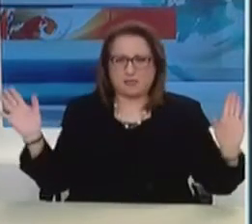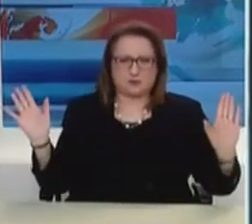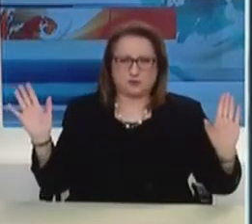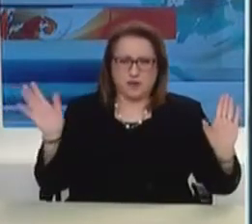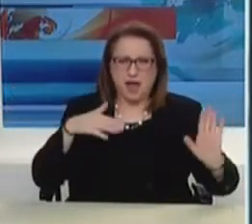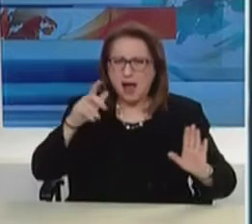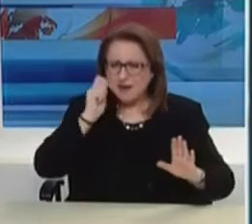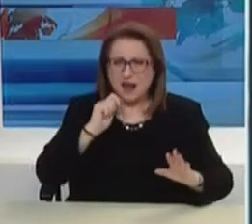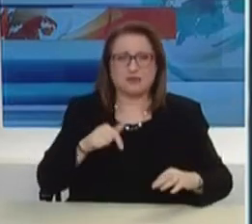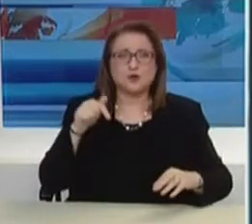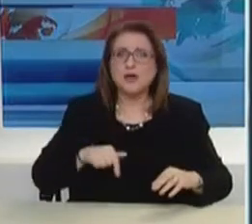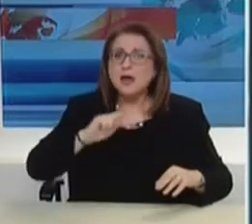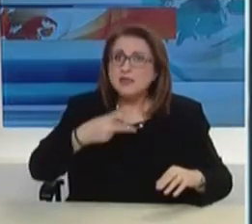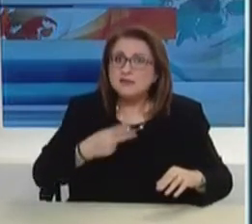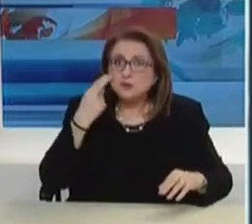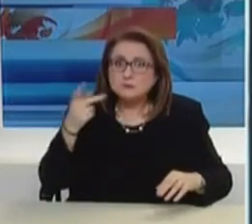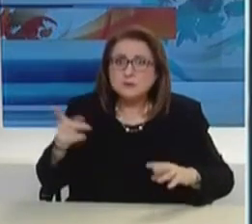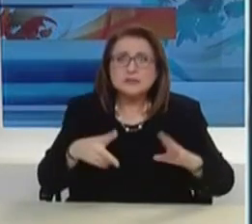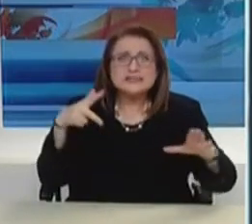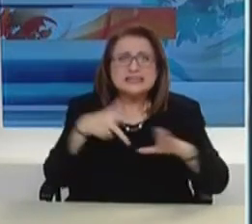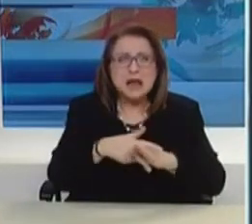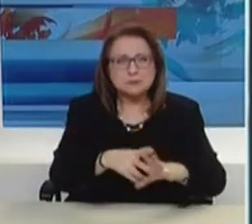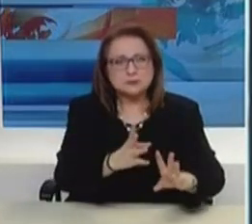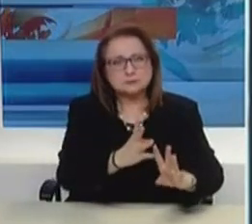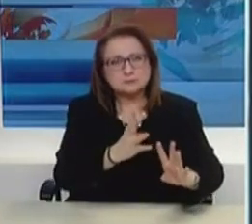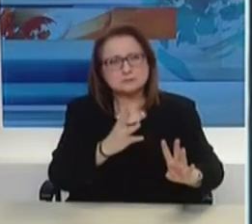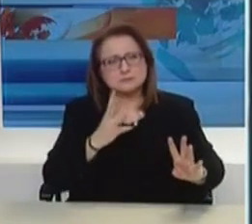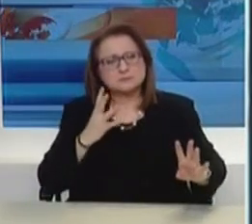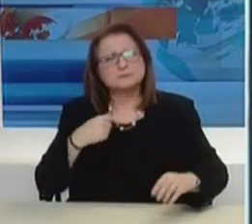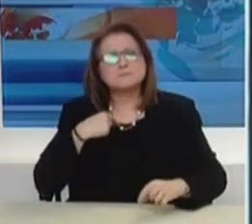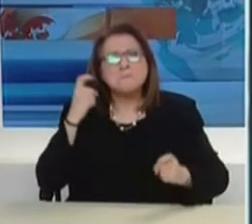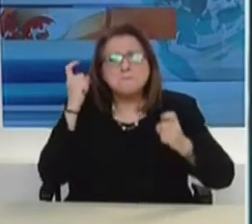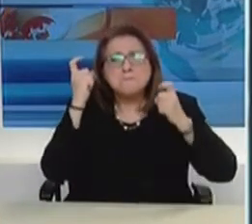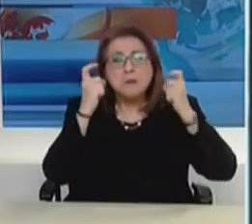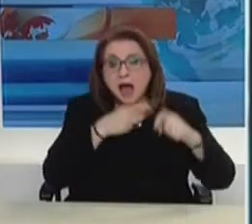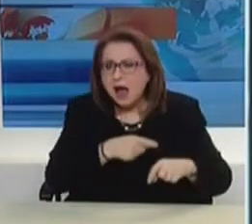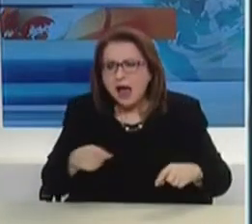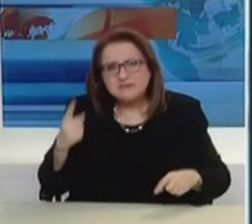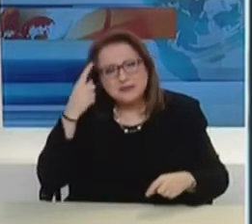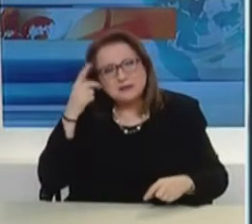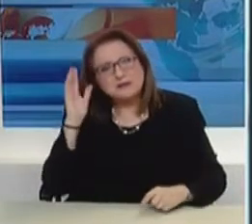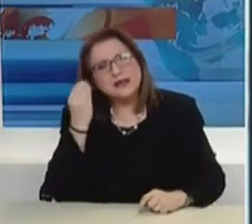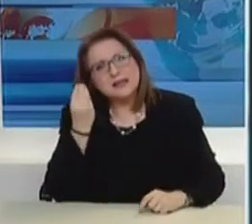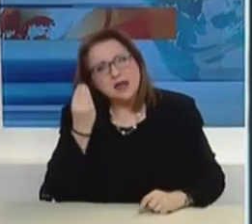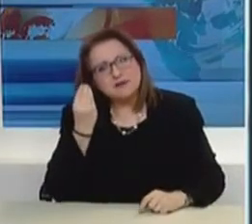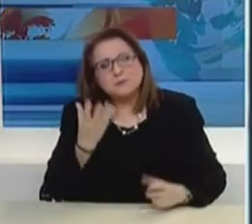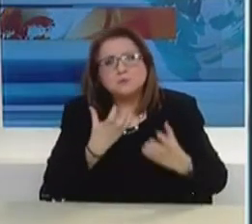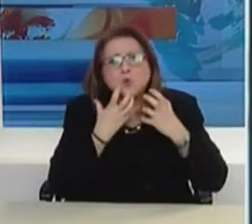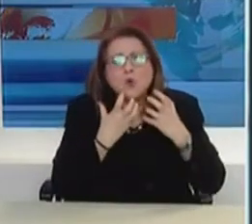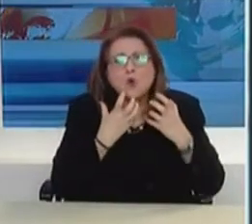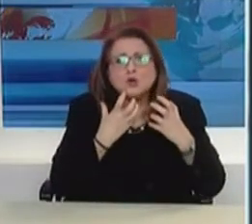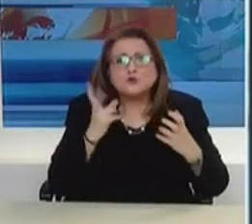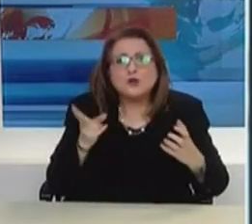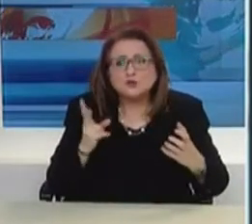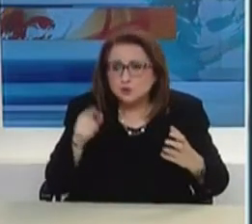σήμερα έξω από τις τράπεζες, όπου κάποιοι συμπολίτες μας μάλλον δεν έχουν αντιληφθεί τον κίνδυνο στον οποίο εκτίθεται τόσο εκείνοι όσο και οι